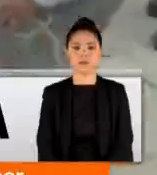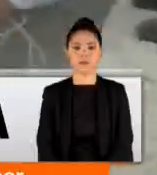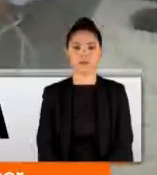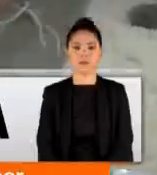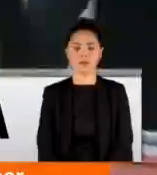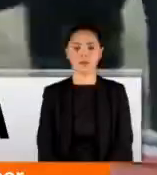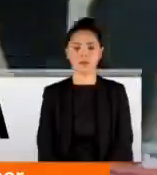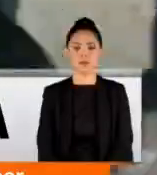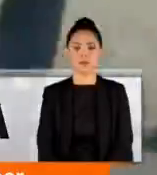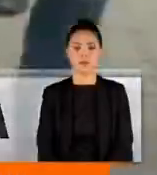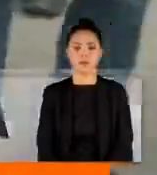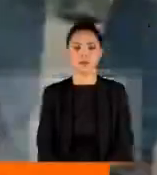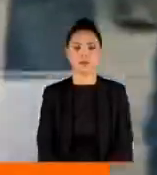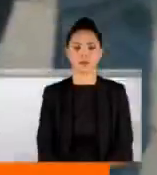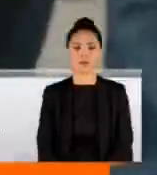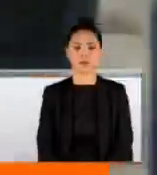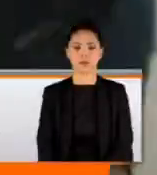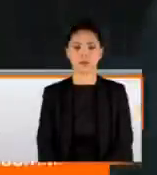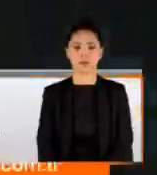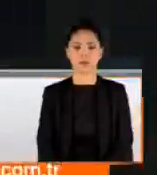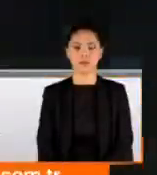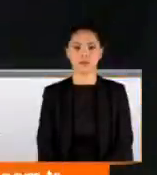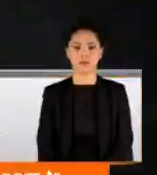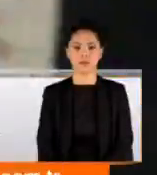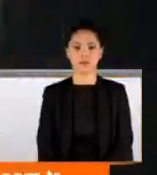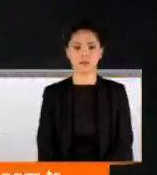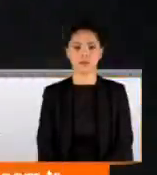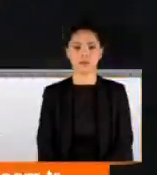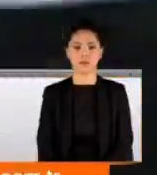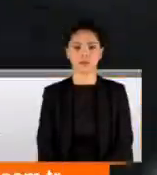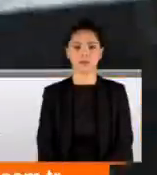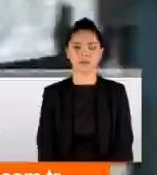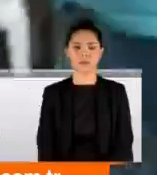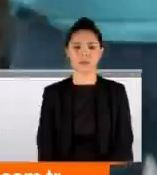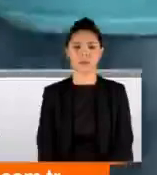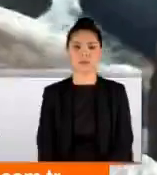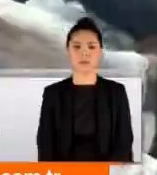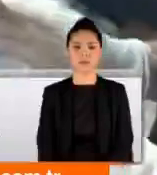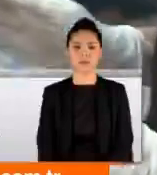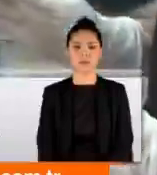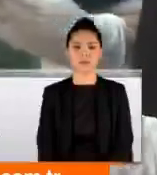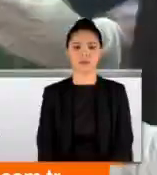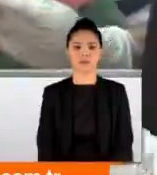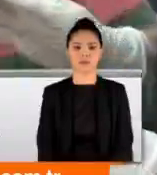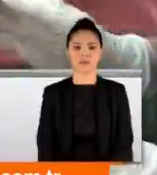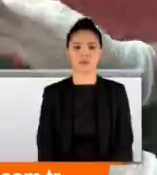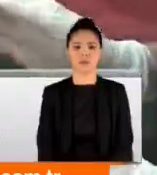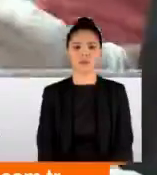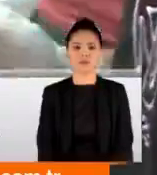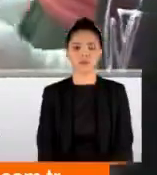İdil'i ara. Açmıyor. İdil'im mi? Hayır, bu değil. İdil'im değil bu. Anne buyurun.